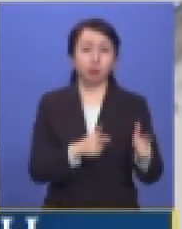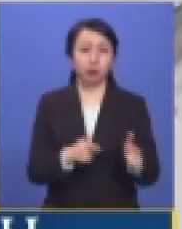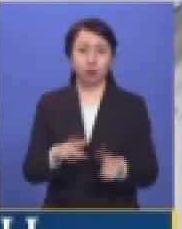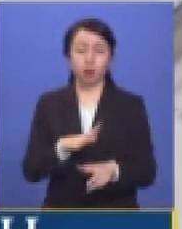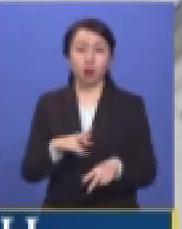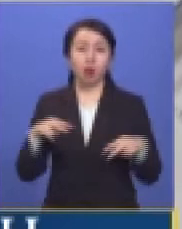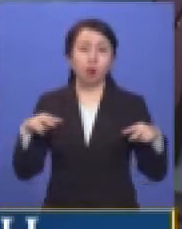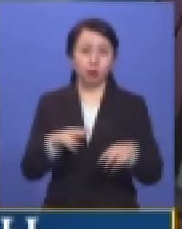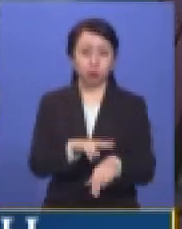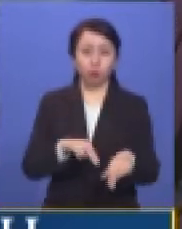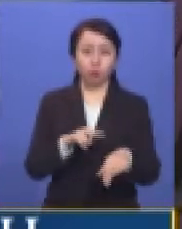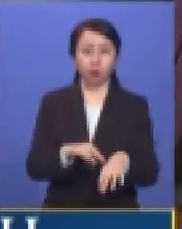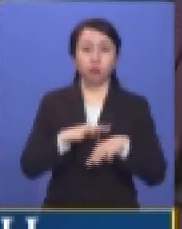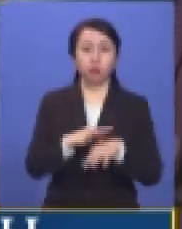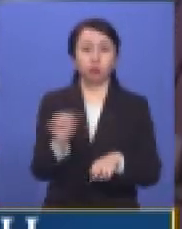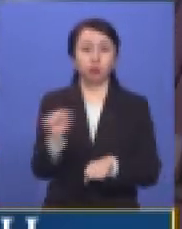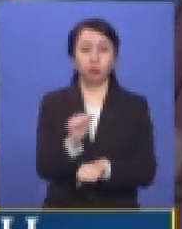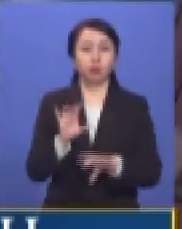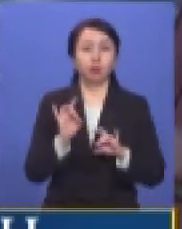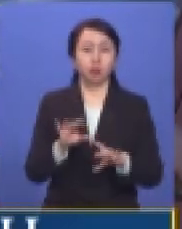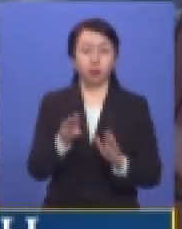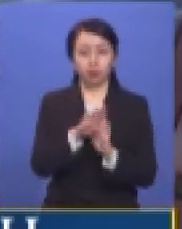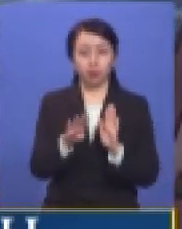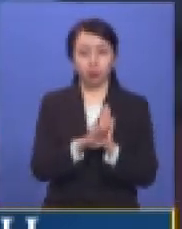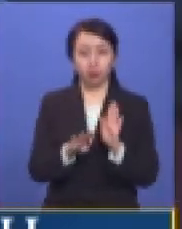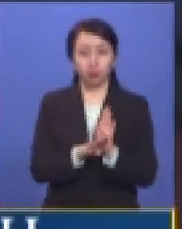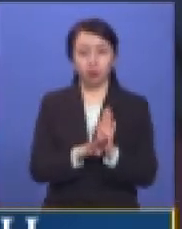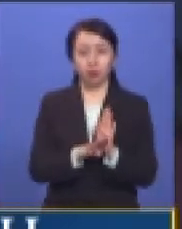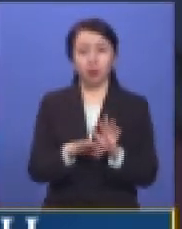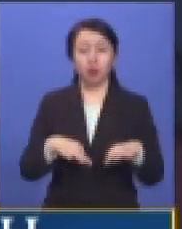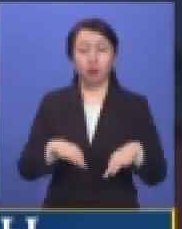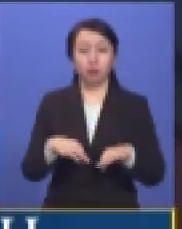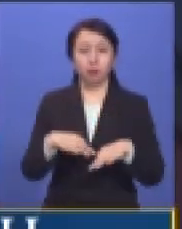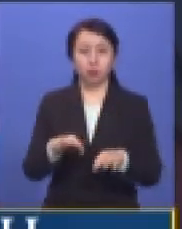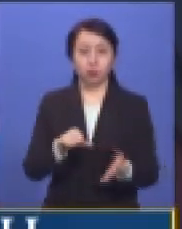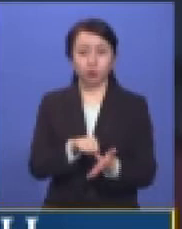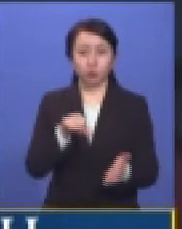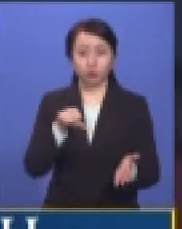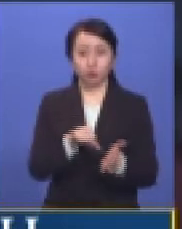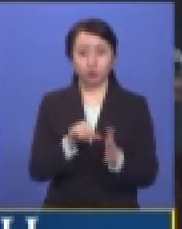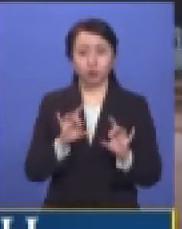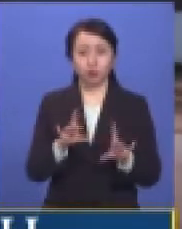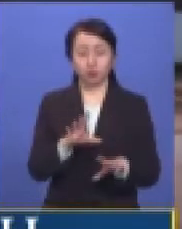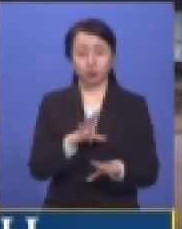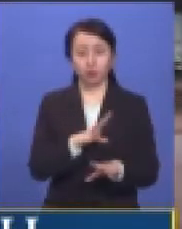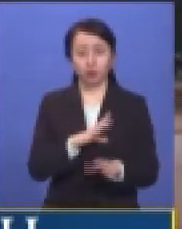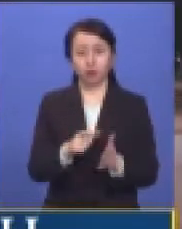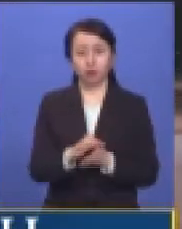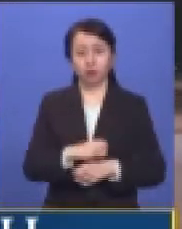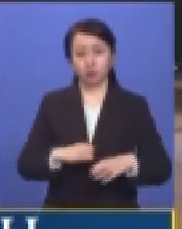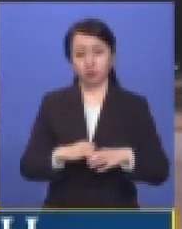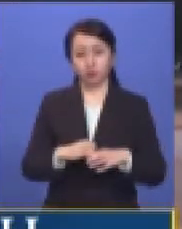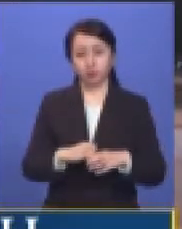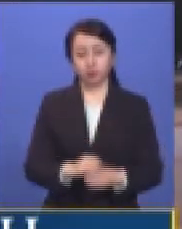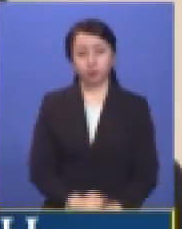Патрульдік полицейлер оларды жүргізушілерге тартады. Жаднамаларда шетелден әкелінген автокөлікті тіркеуге қатысты негізгі түсіндірмелер мен тезистік түрде